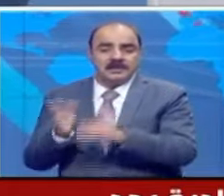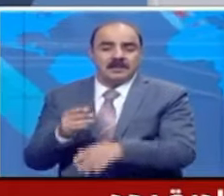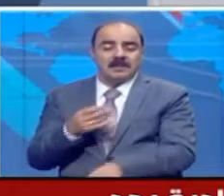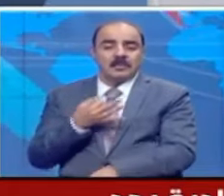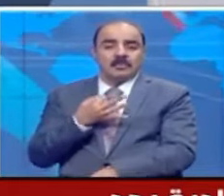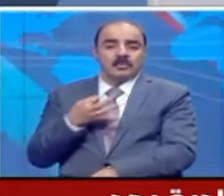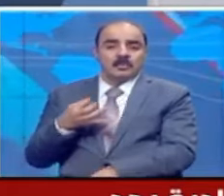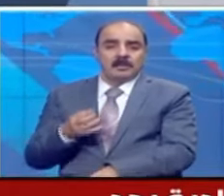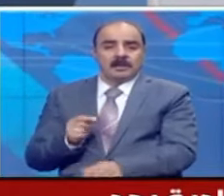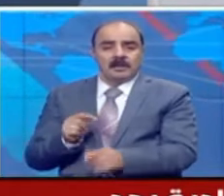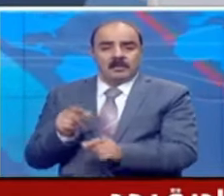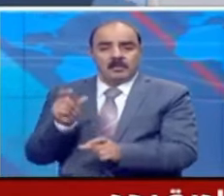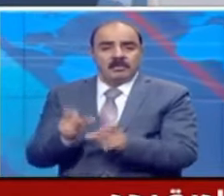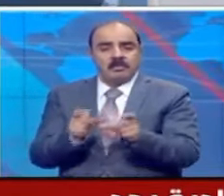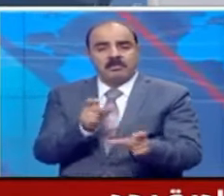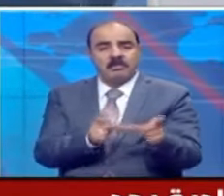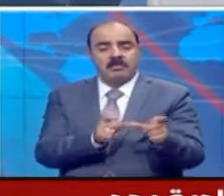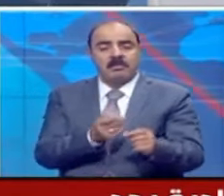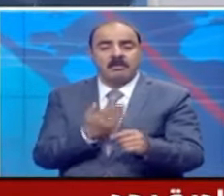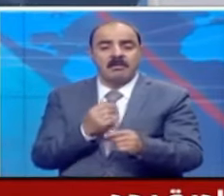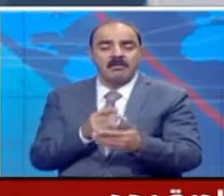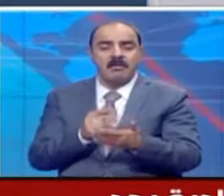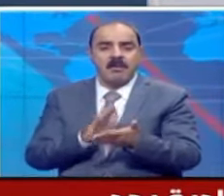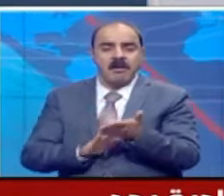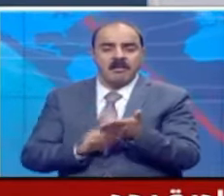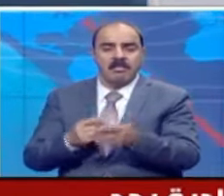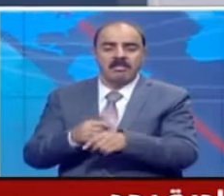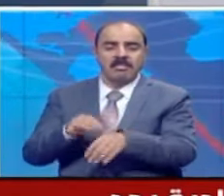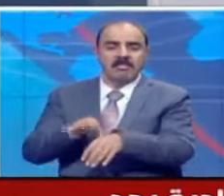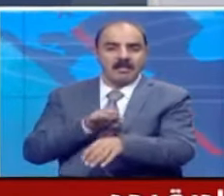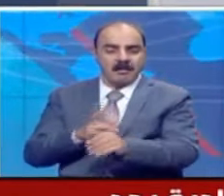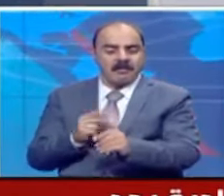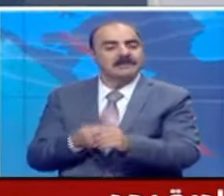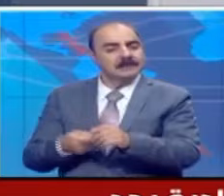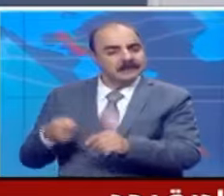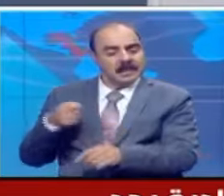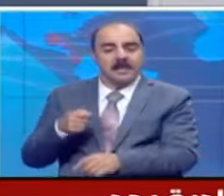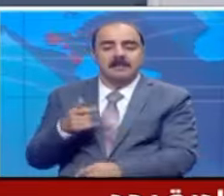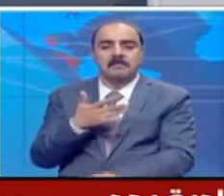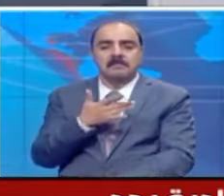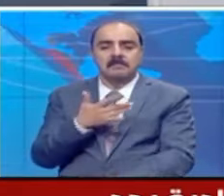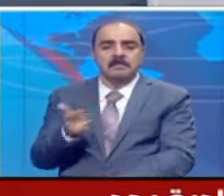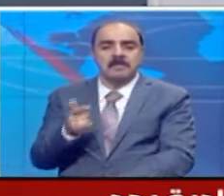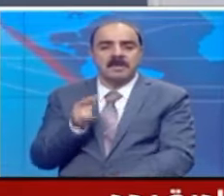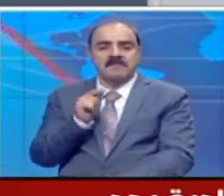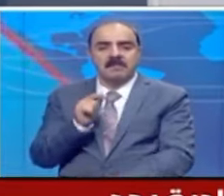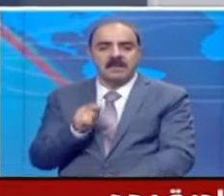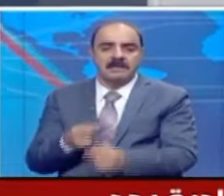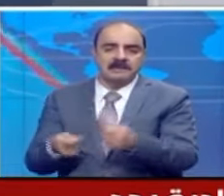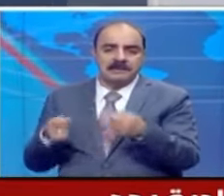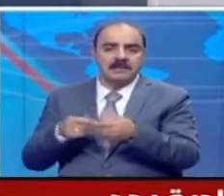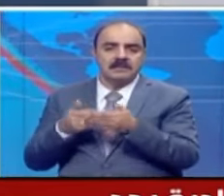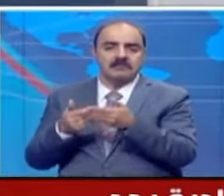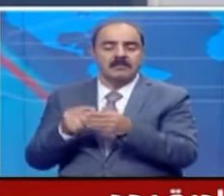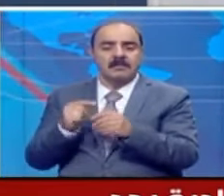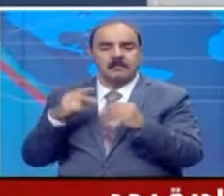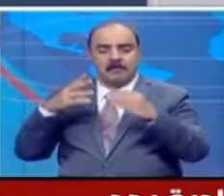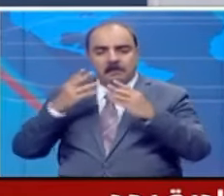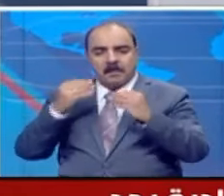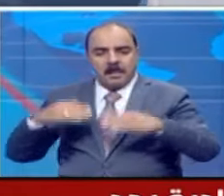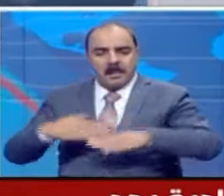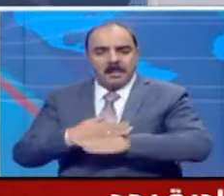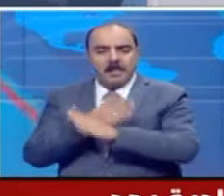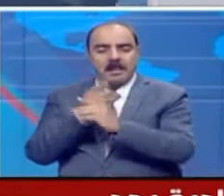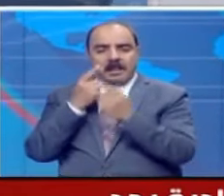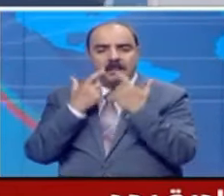إلى 300 جنيه بدل المخاطر للمهن الطبية، وزيادة تصل إلى 100% في بدل السهر